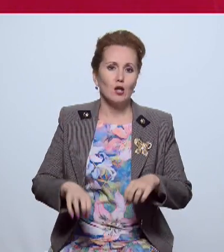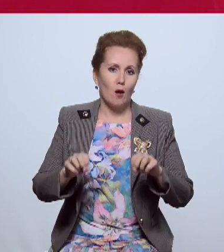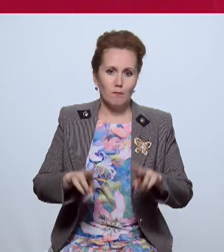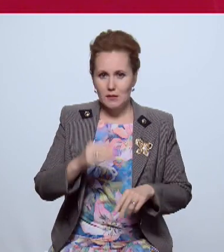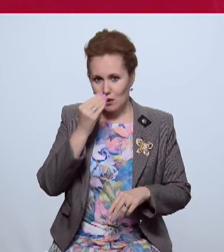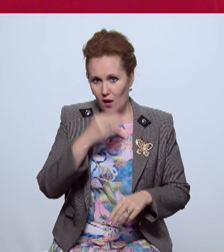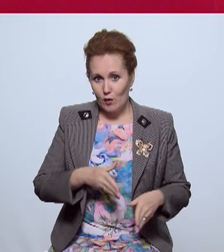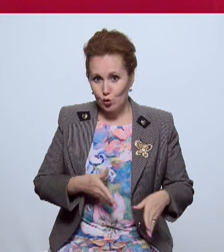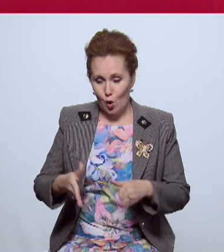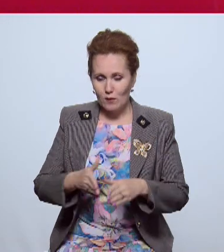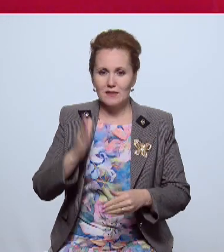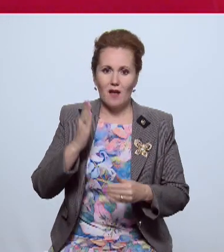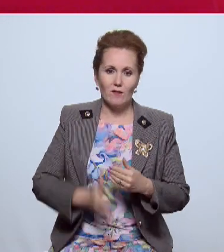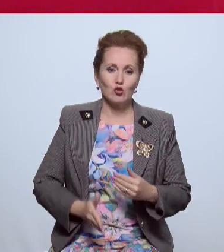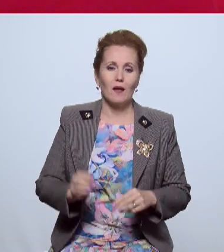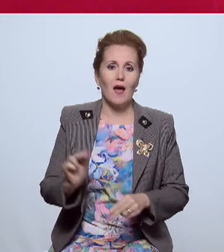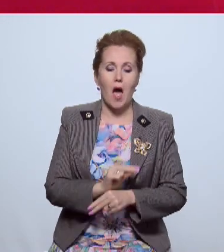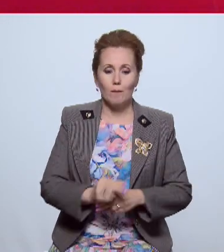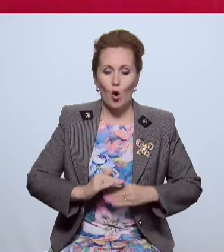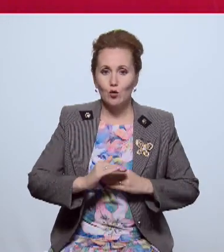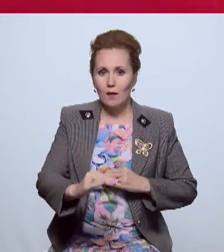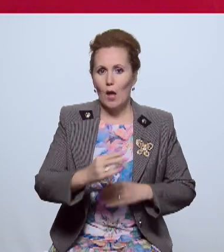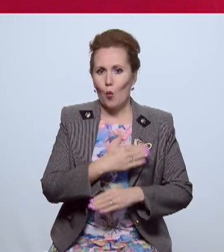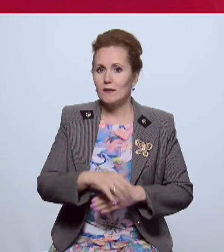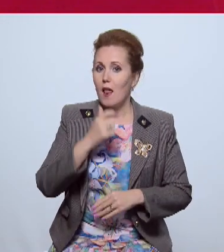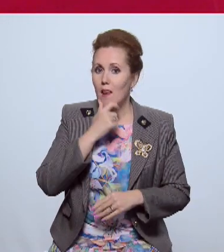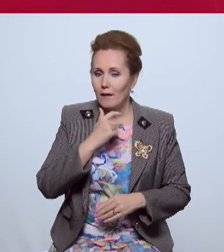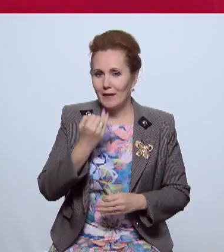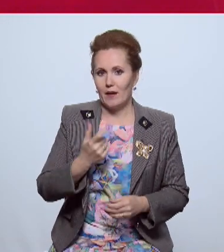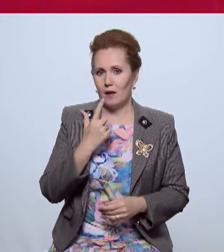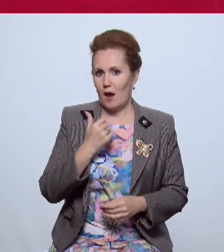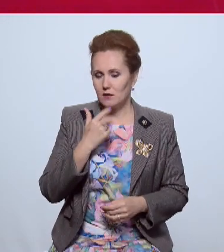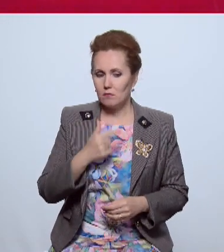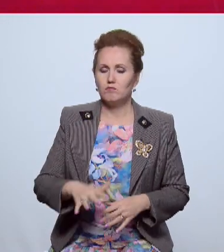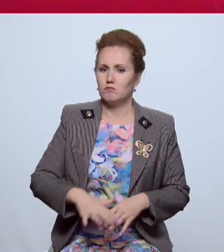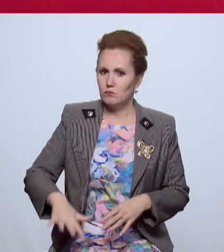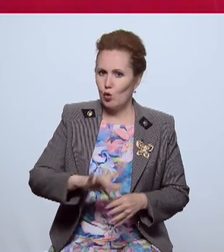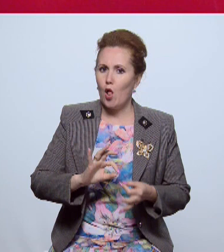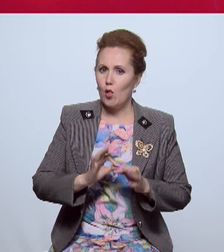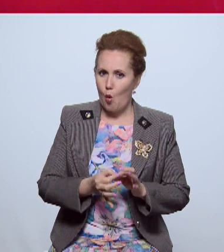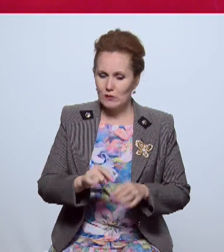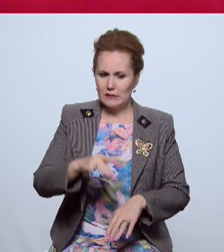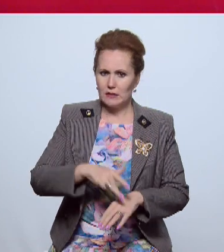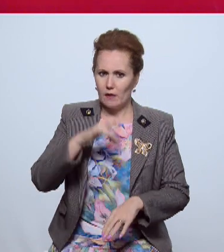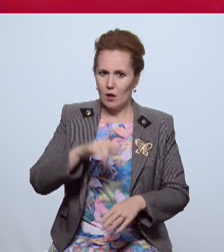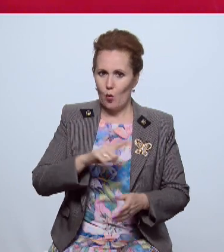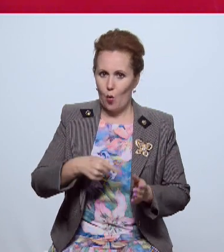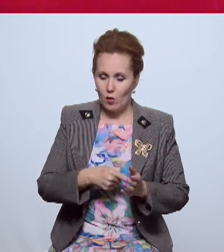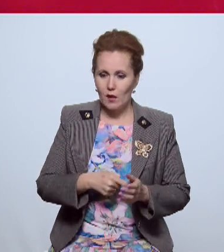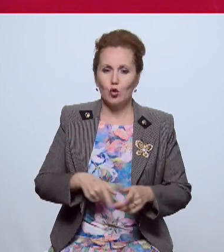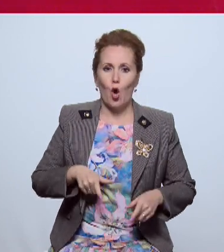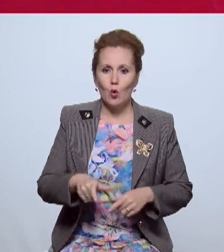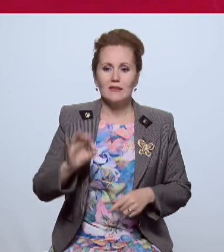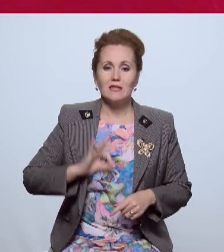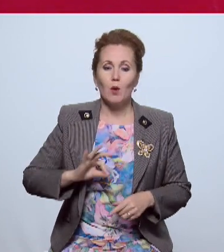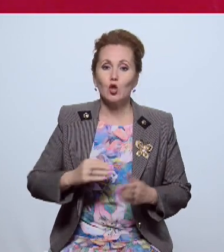завершился ремонт на улицах Ленина и Красной. Участок сложный. Это самый центр города. Дорожники впервые здесь применили новые технологии.